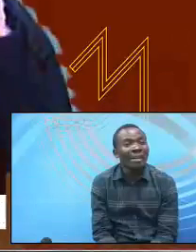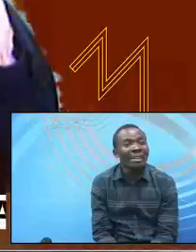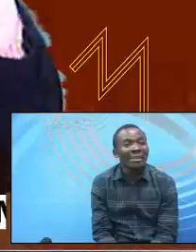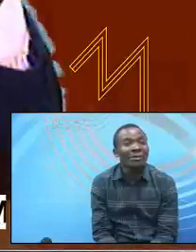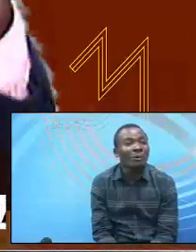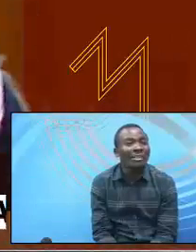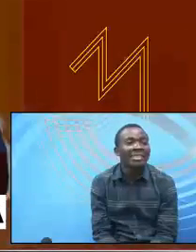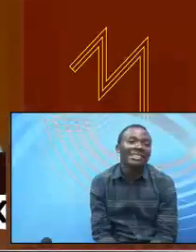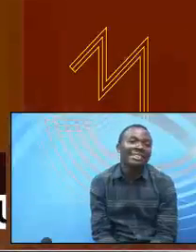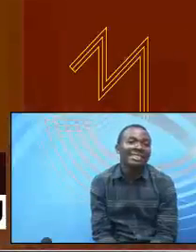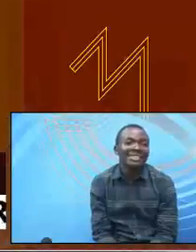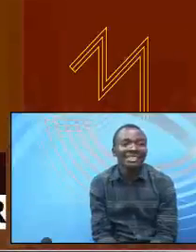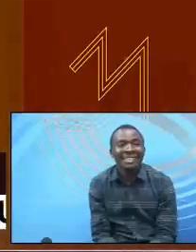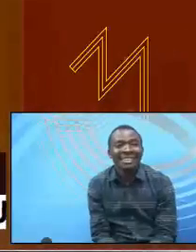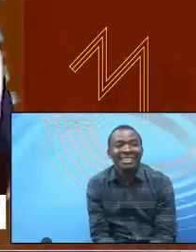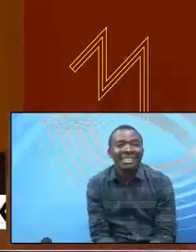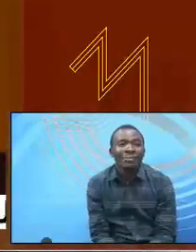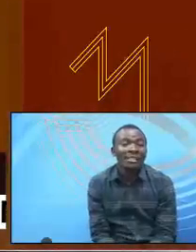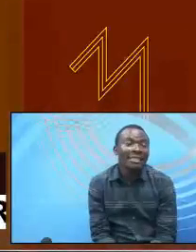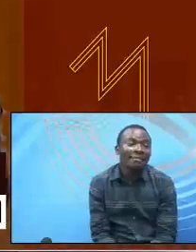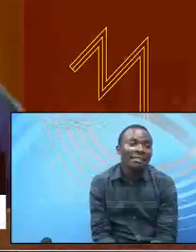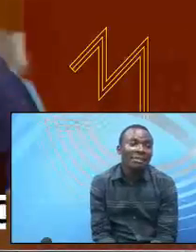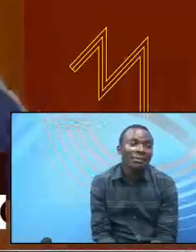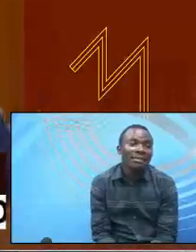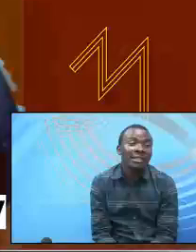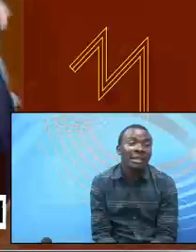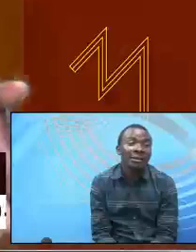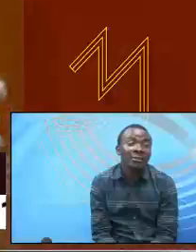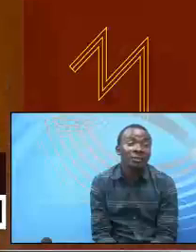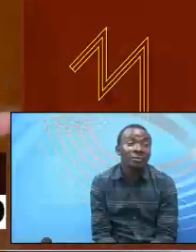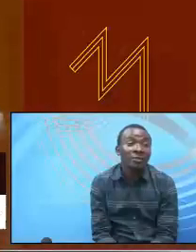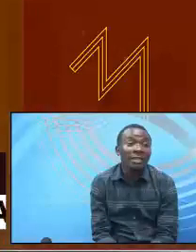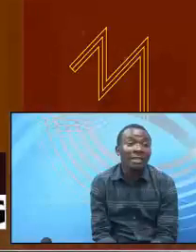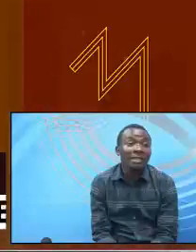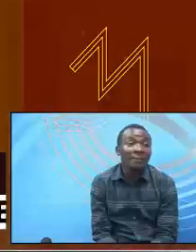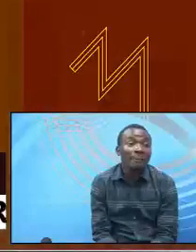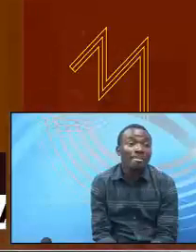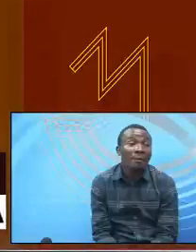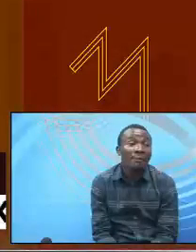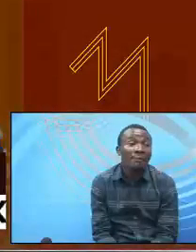u Rwanda rurimo kugerageza muri serivisi zose abantu bafite ubumuga